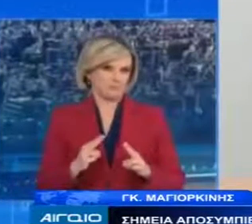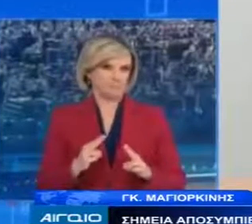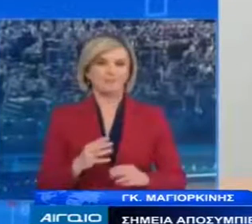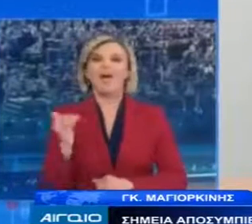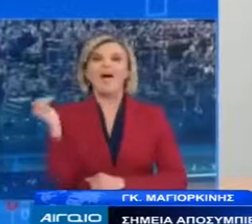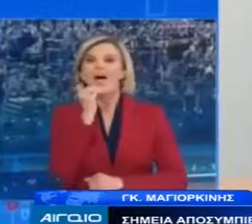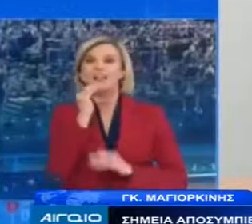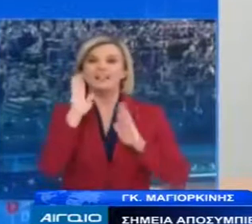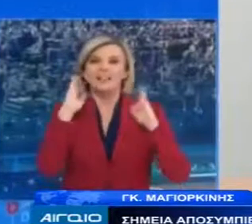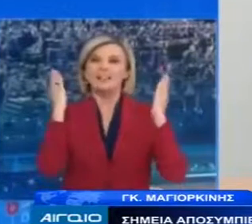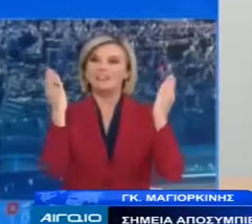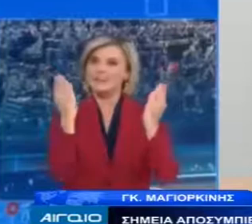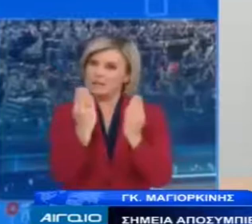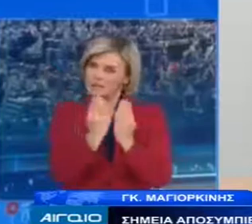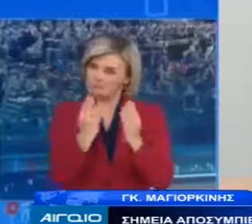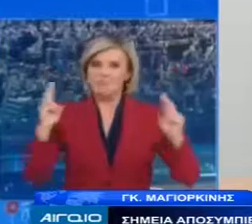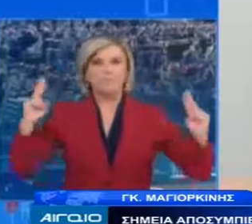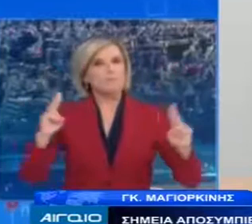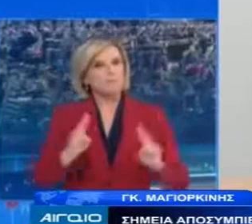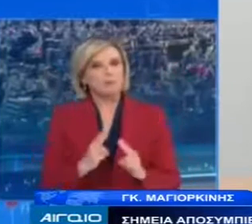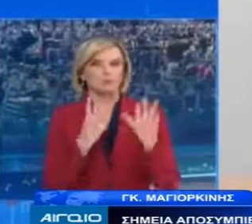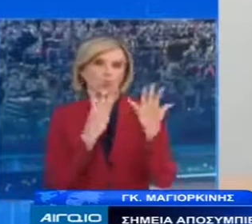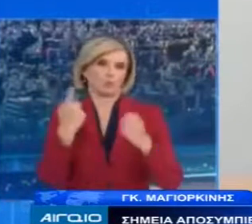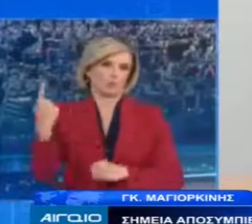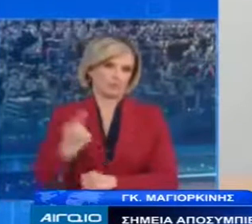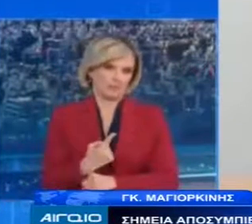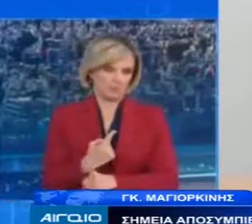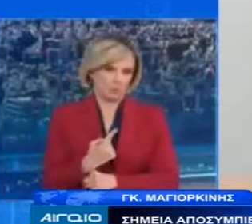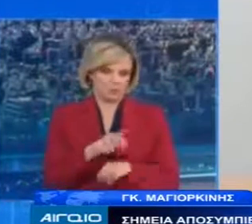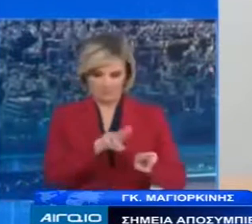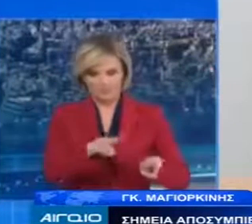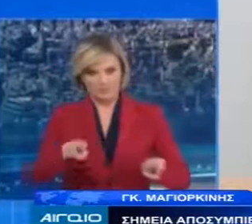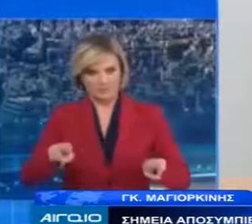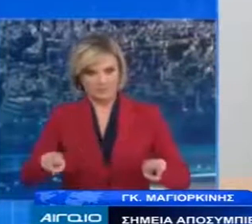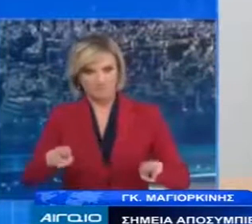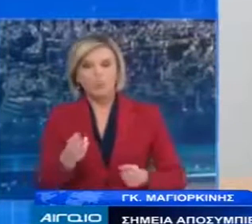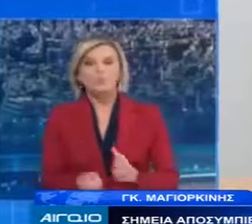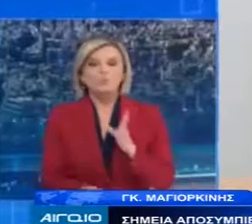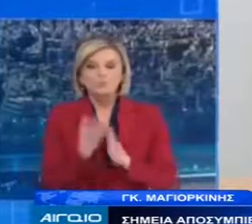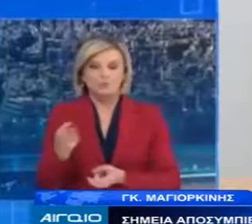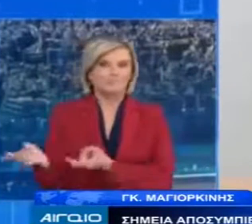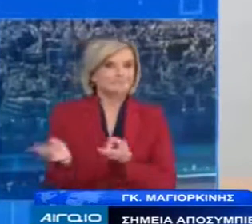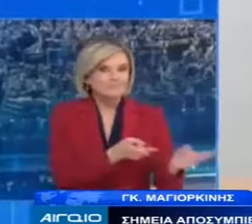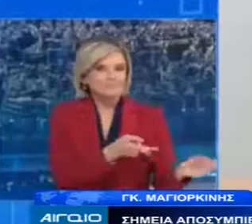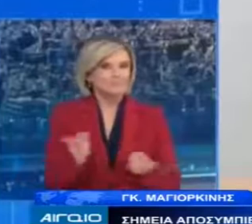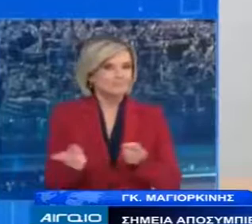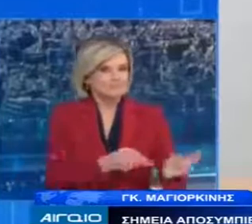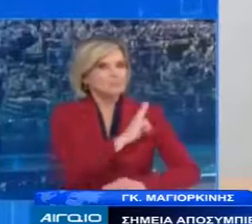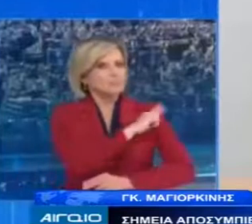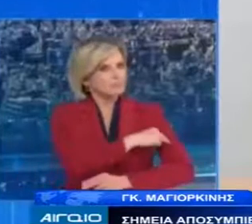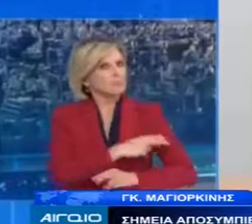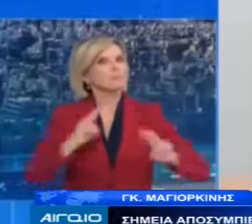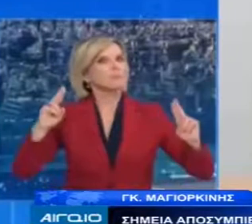μονάδες εντατικής θεραπείας μειώθηκε σε ποσοστό περίπου 8%. Ο αριθμός των νέων εισαγωγών με COVID συνεχίζει να